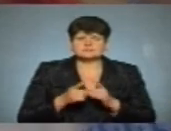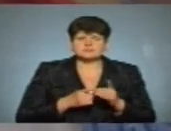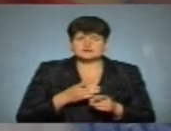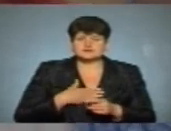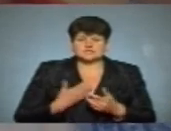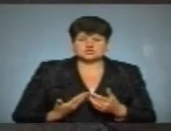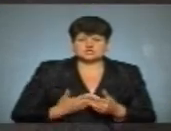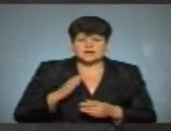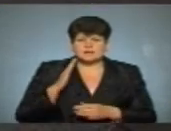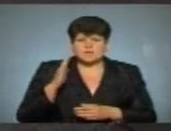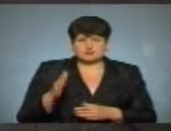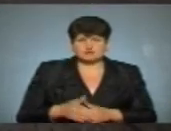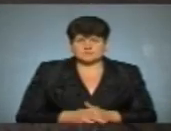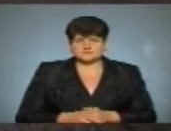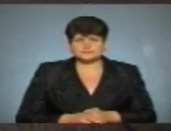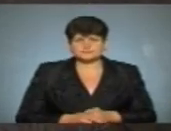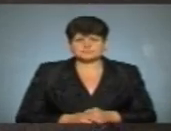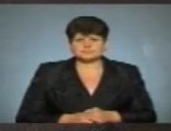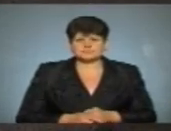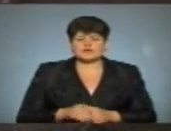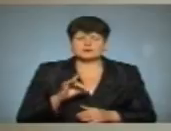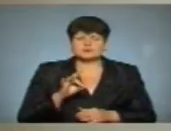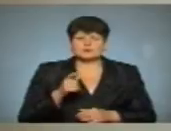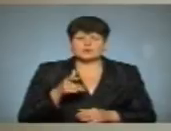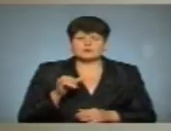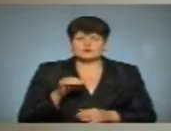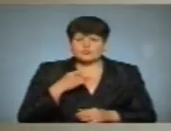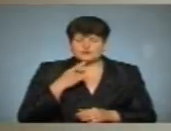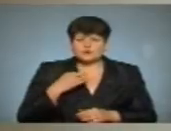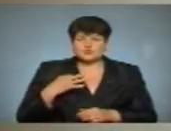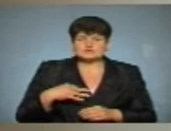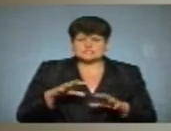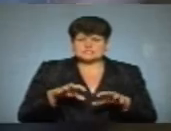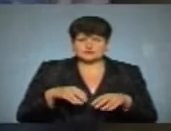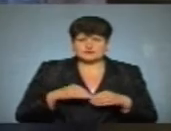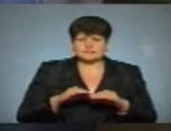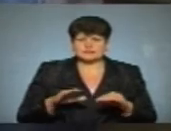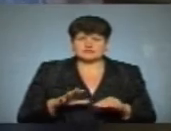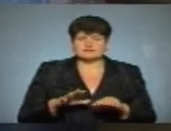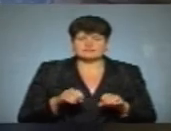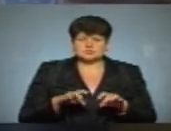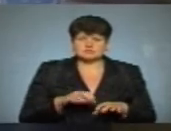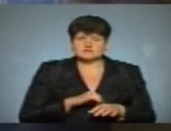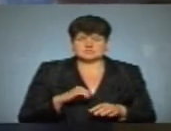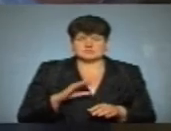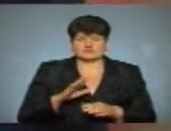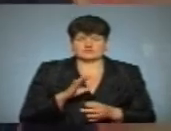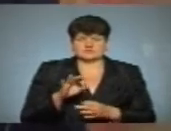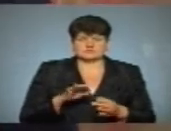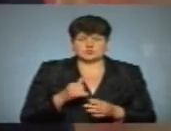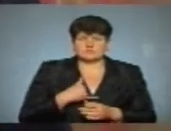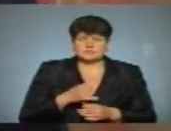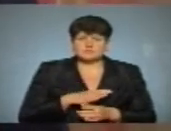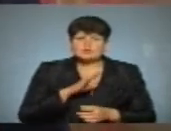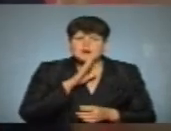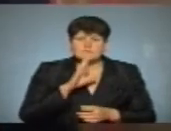життя і майбутнє. Руслан Гуменюк каже, усиновити дітей вирішив, бо сам був сиротою. У мене була